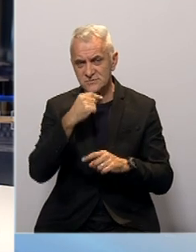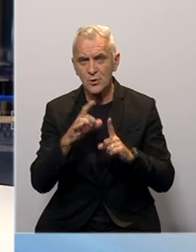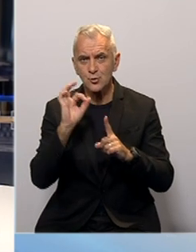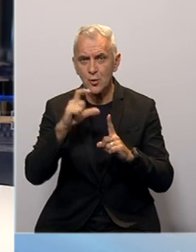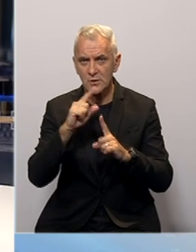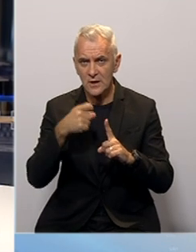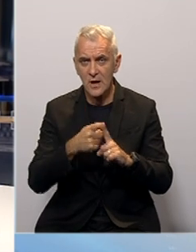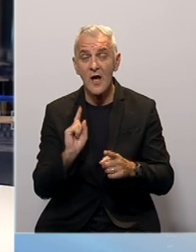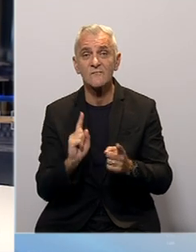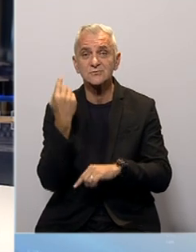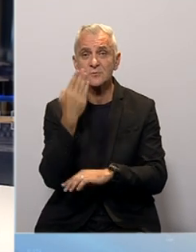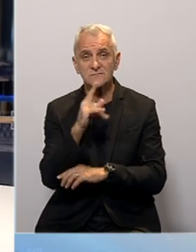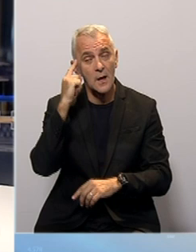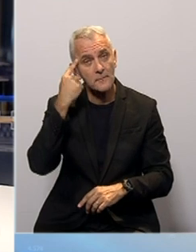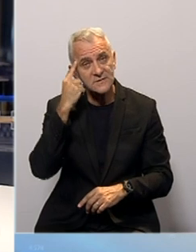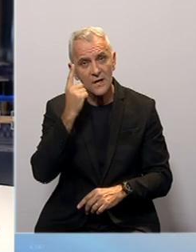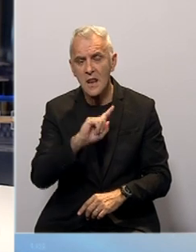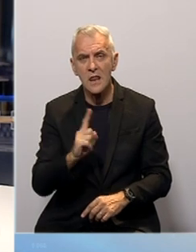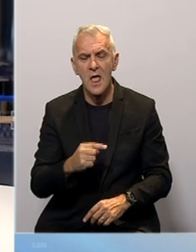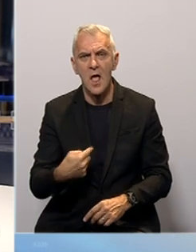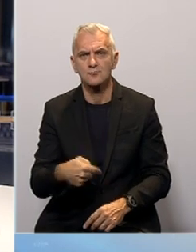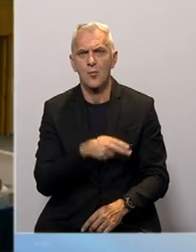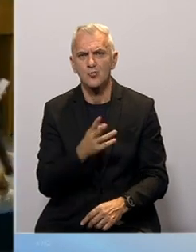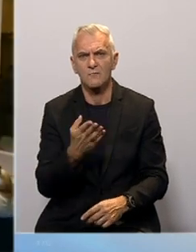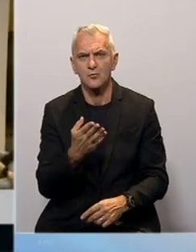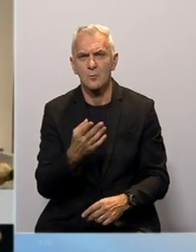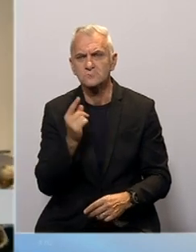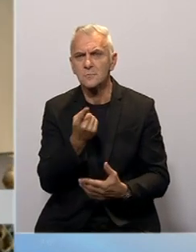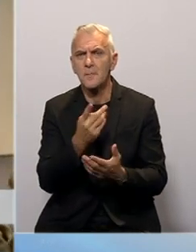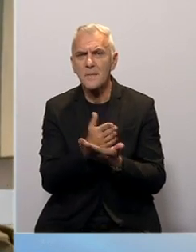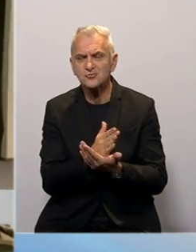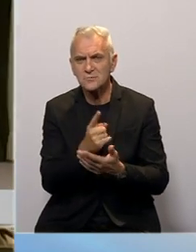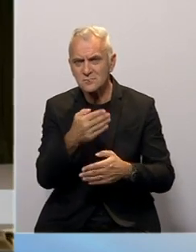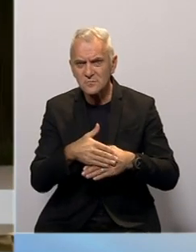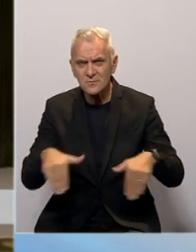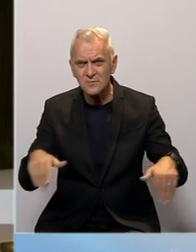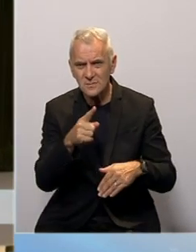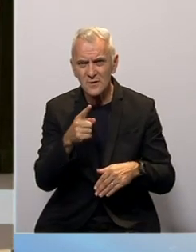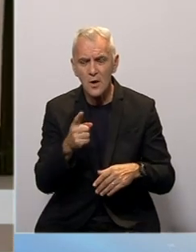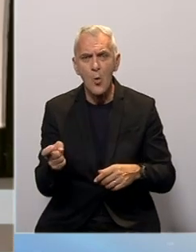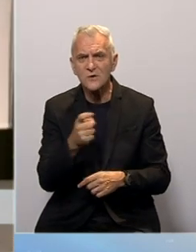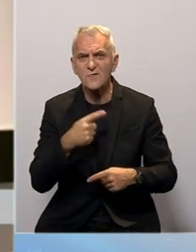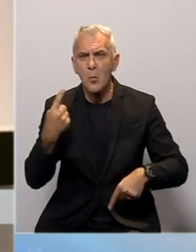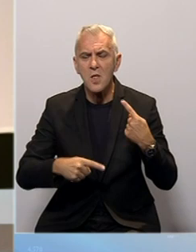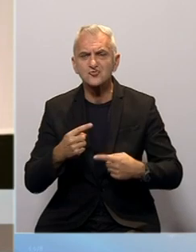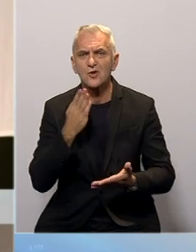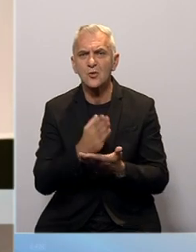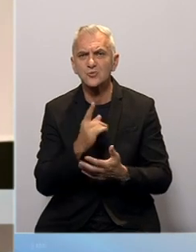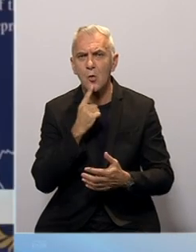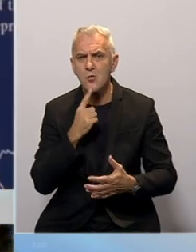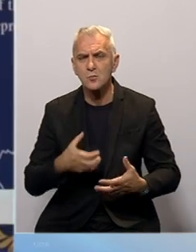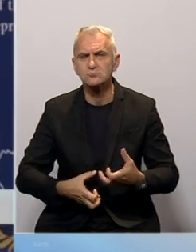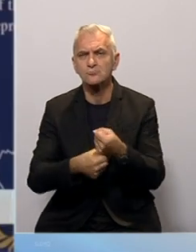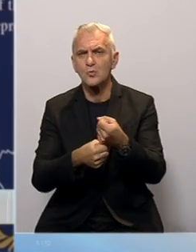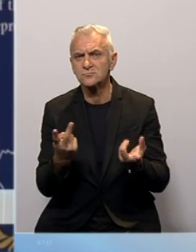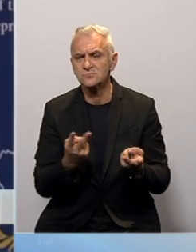Miloradu Dodiku. Visoki predstavnik smatra da je neodgovorno na međuentitetskoj liniji razgraničenja organizovati političke događaje koji podstiču